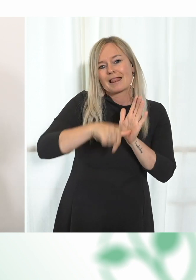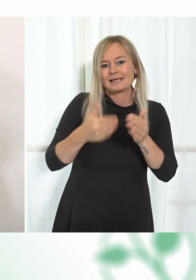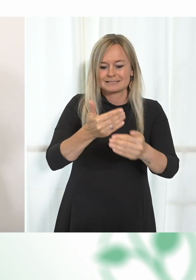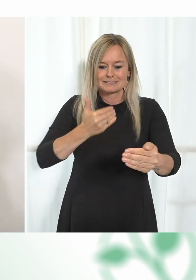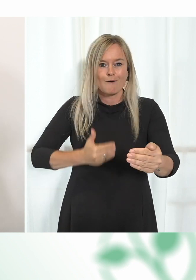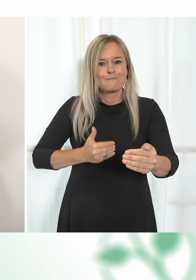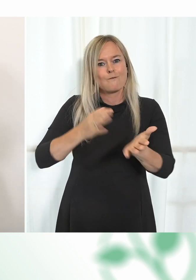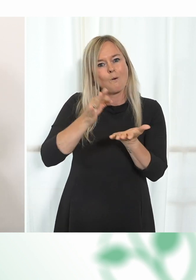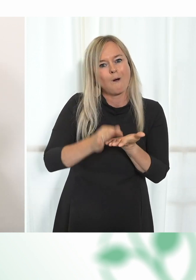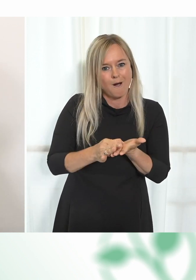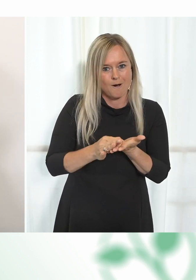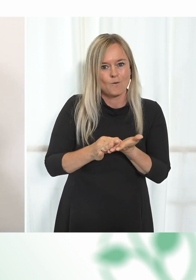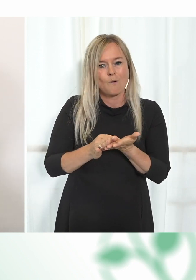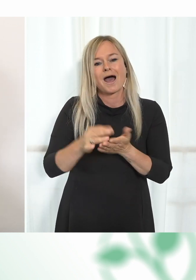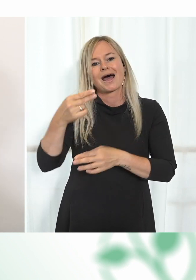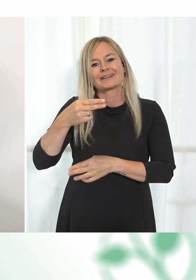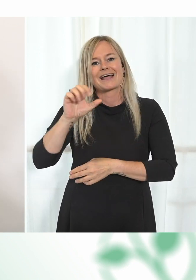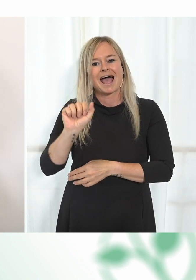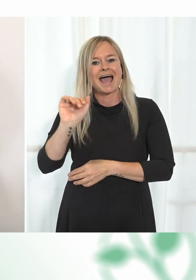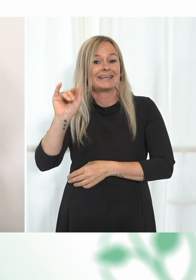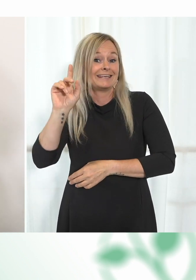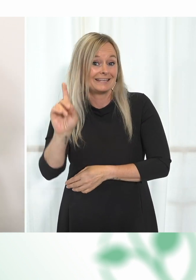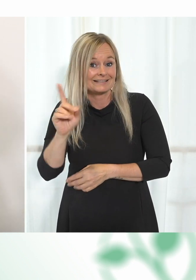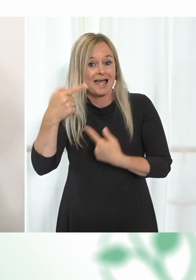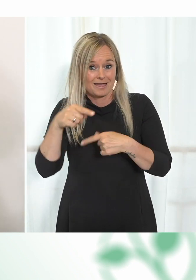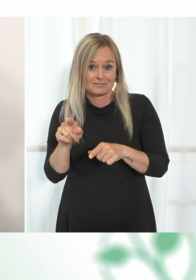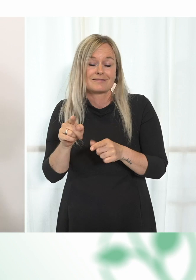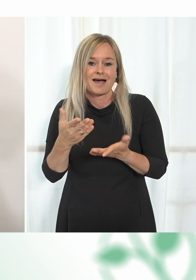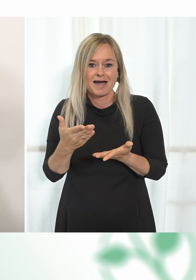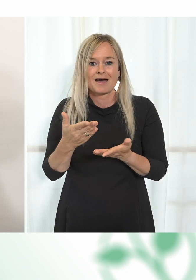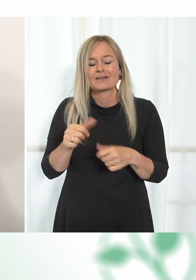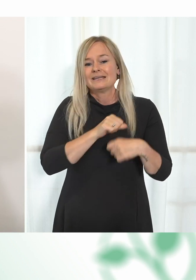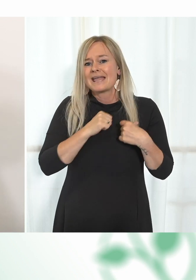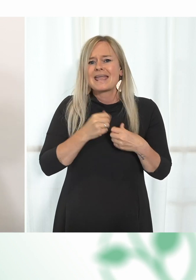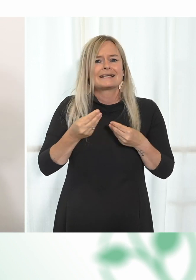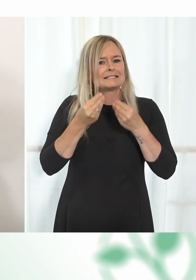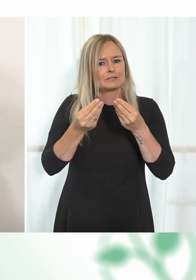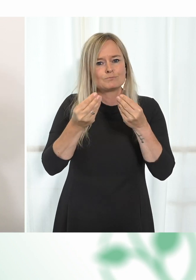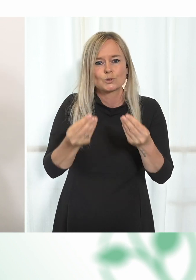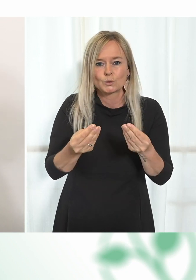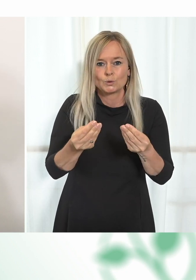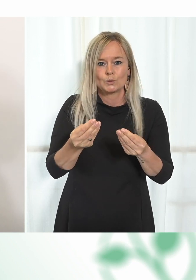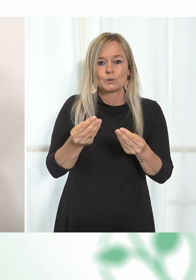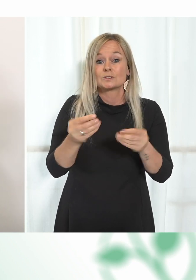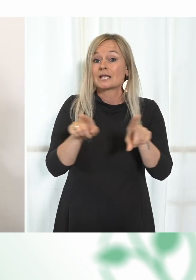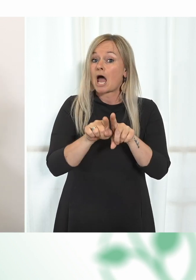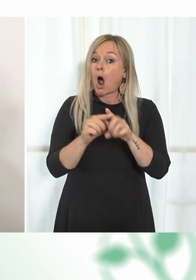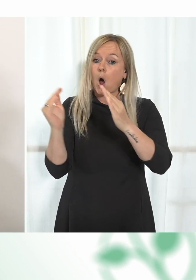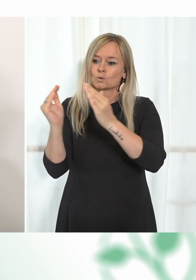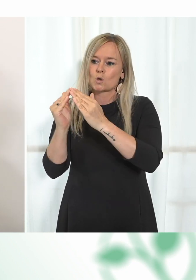IKEA abhalten zu dürfen. Ich möchte Sie ganz herzlich begrüßen, einmal an den